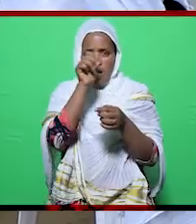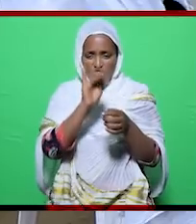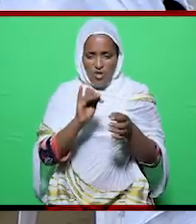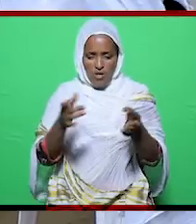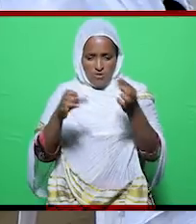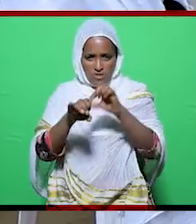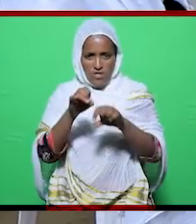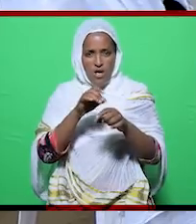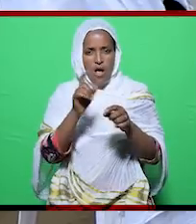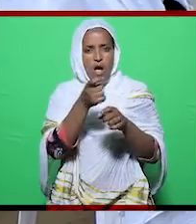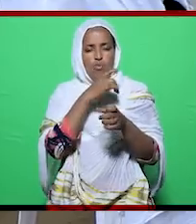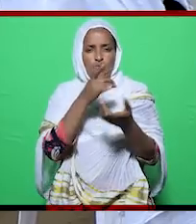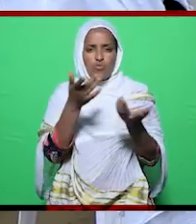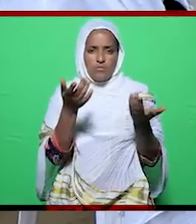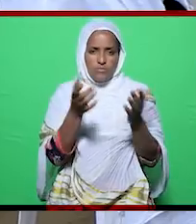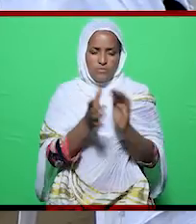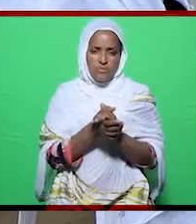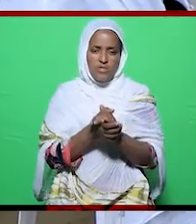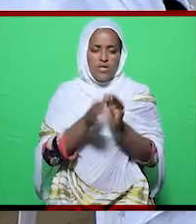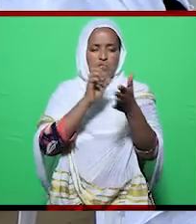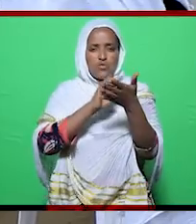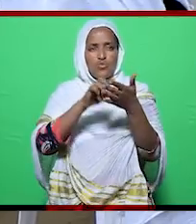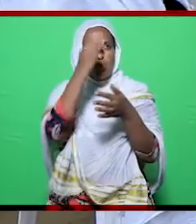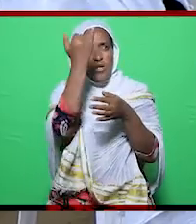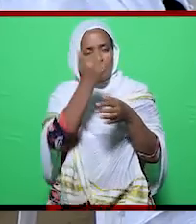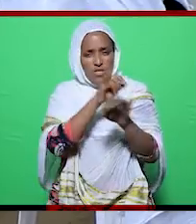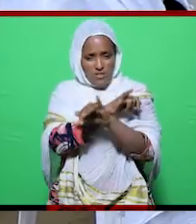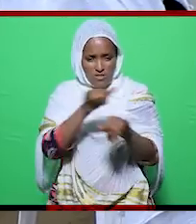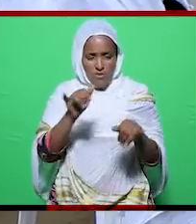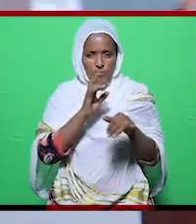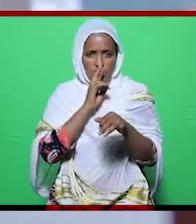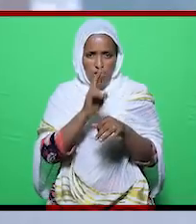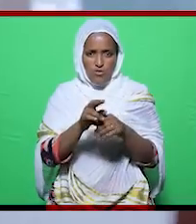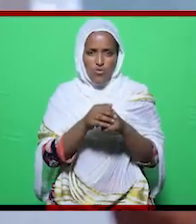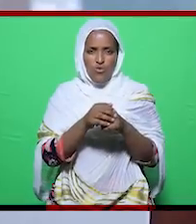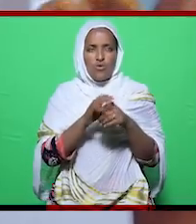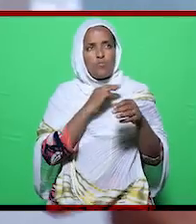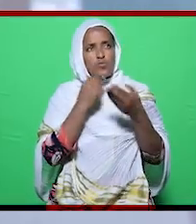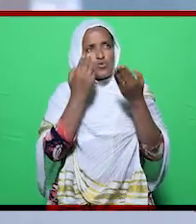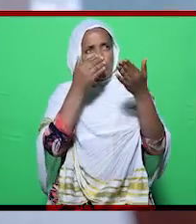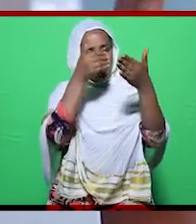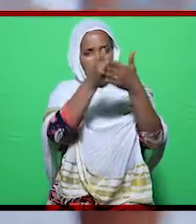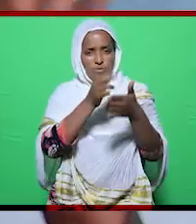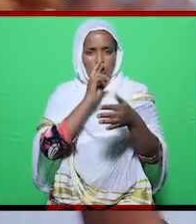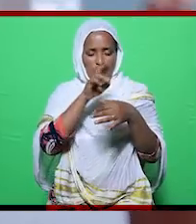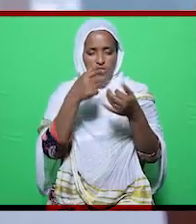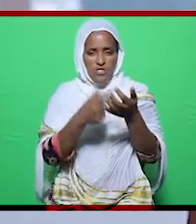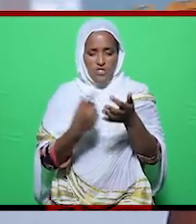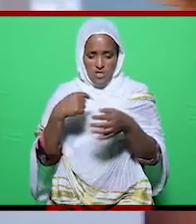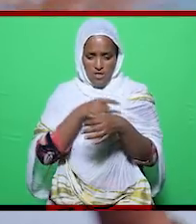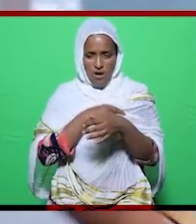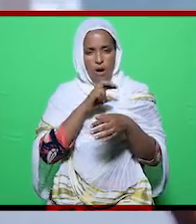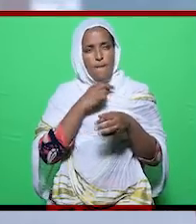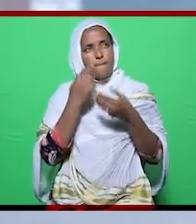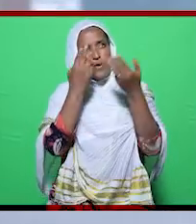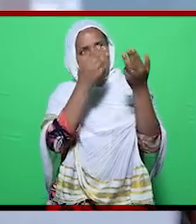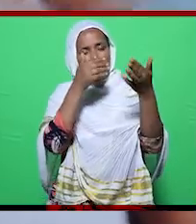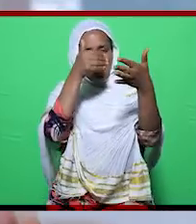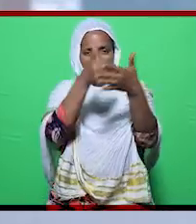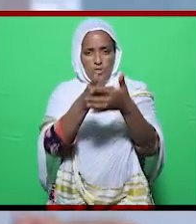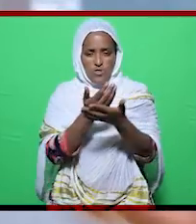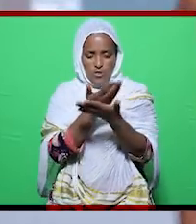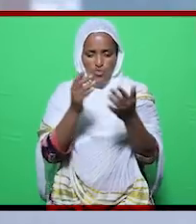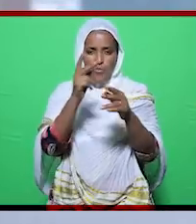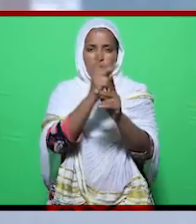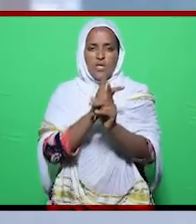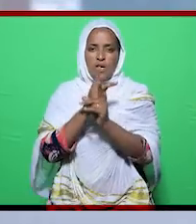ካለው ወደ መስዋዕትነት አይቀርብም፣ ቤተ መቅደስ አይገባም። ጧፍ ሰም ካልሆነ በአጥሚት በአጃ ከተሰራ አይሆንም። ይሄ